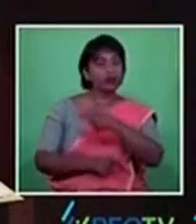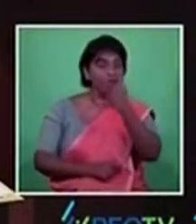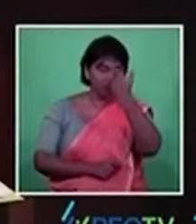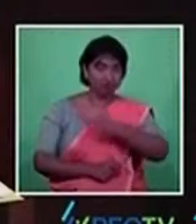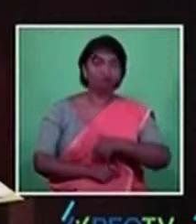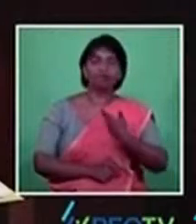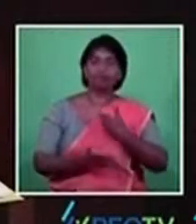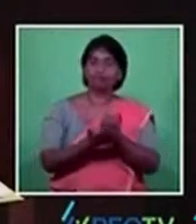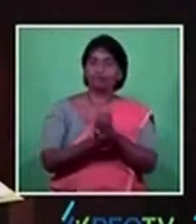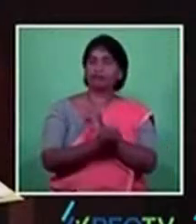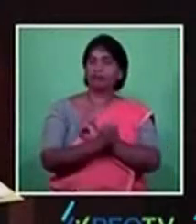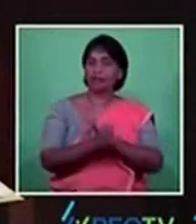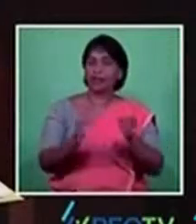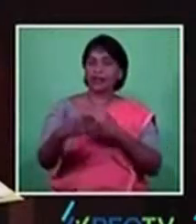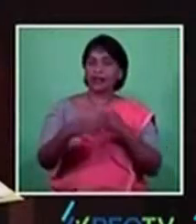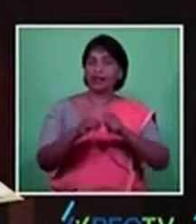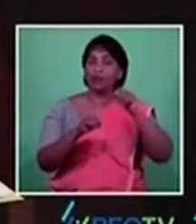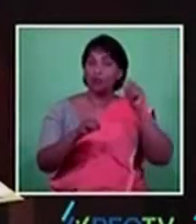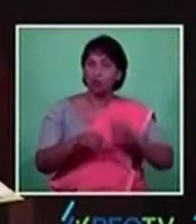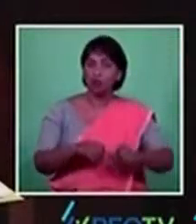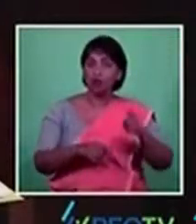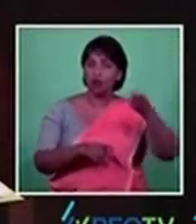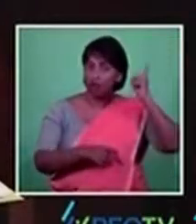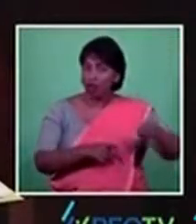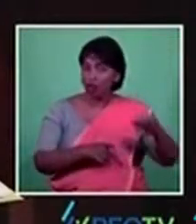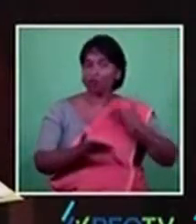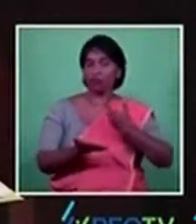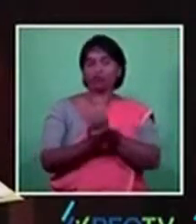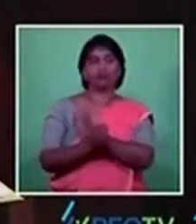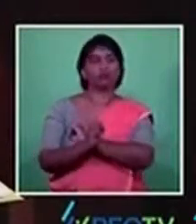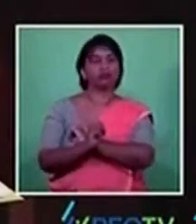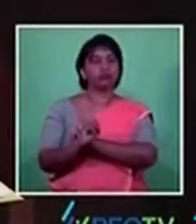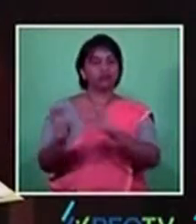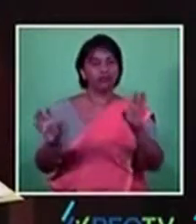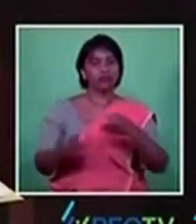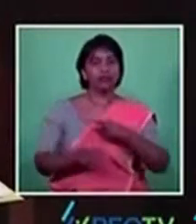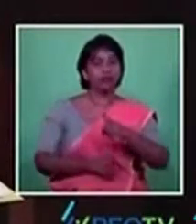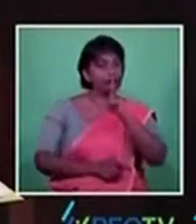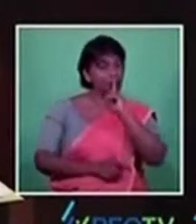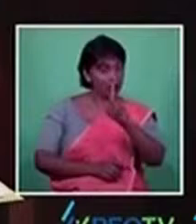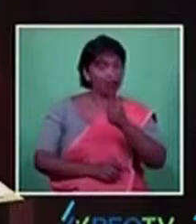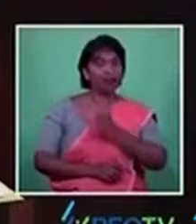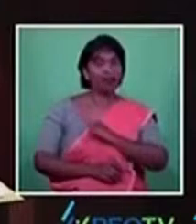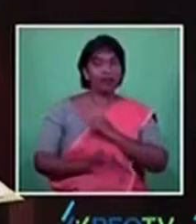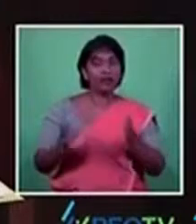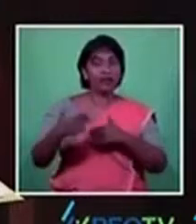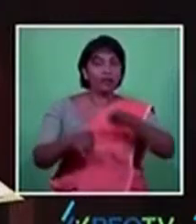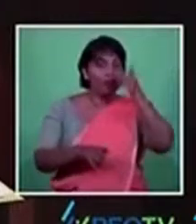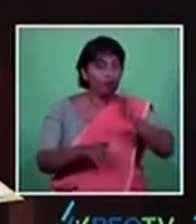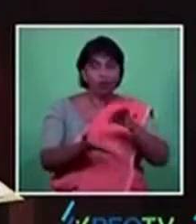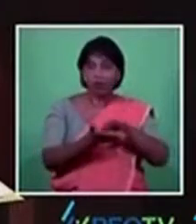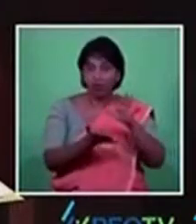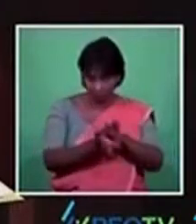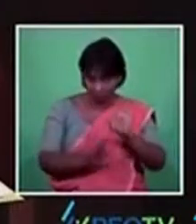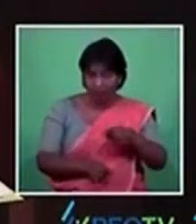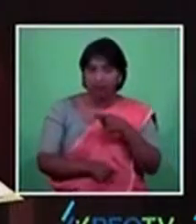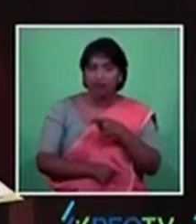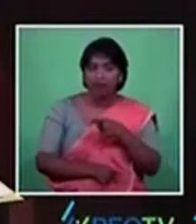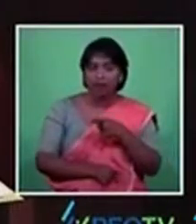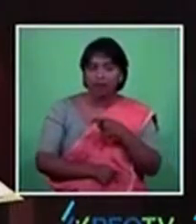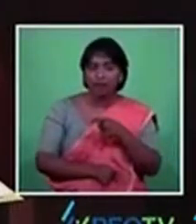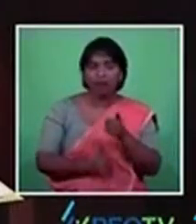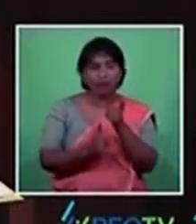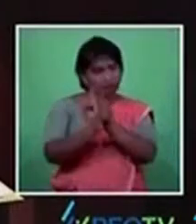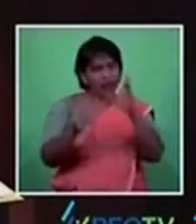යවනවා කැබිනට් එක ගත්තු තීන්දුවක් හැටියට අපි අහන්න කැමති කැබිනට් එක එහෙම තීන්දුවක් ගත්තද